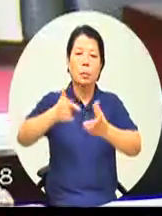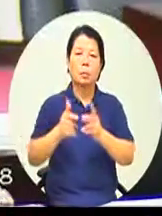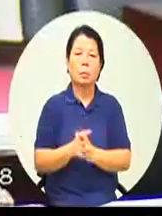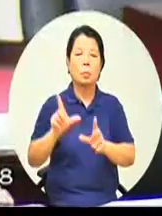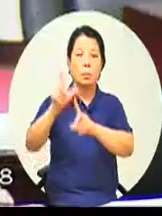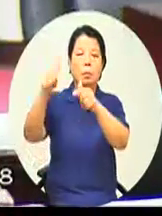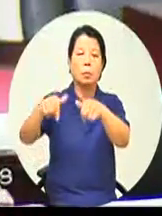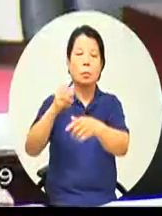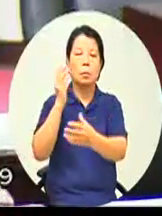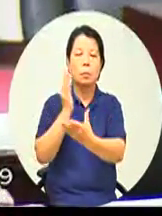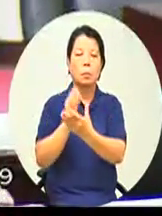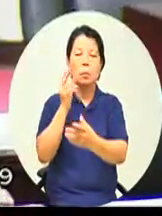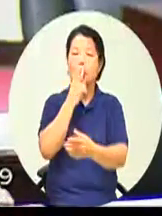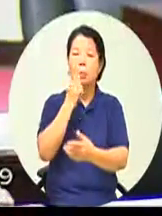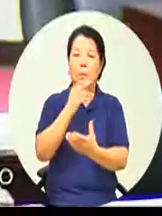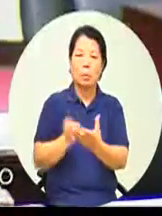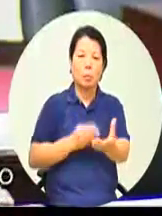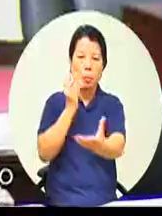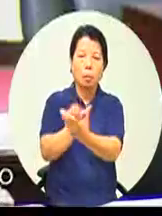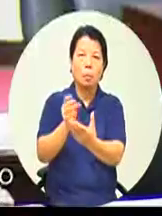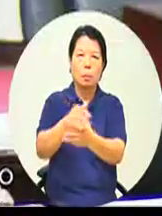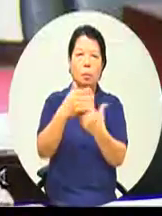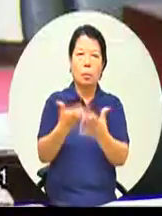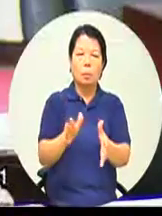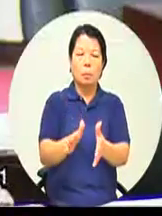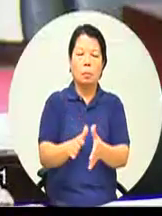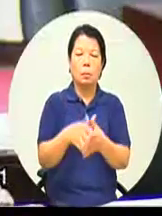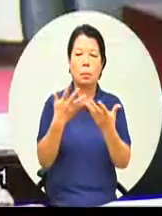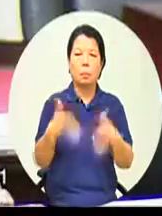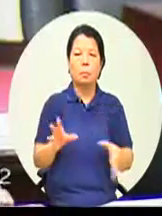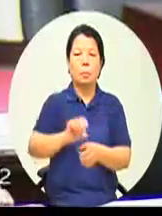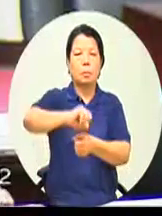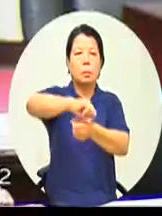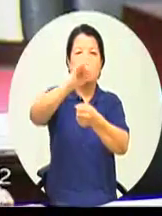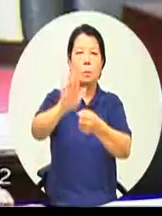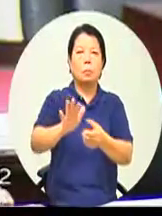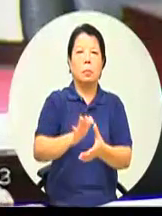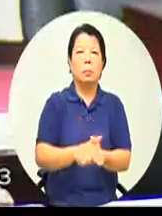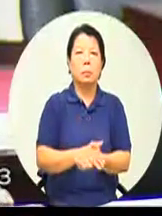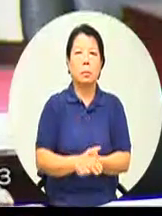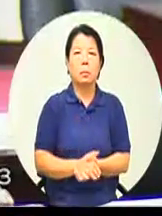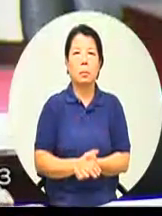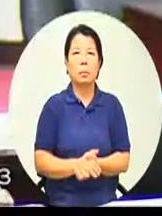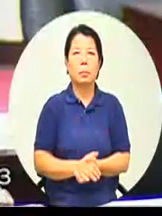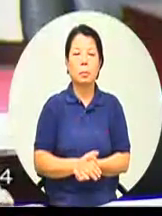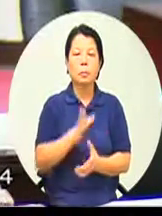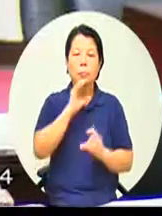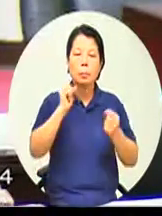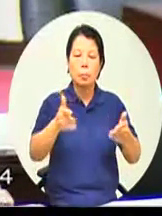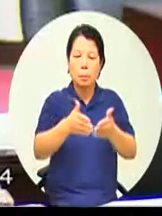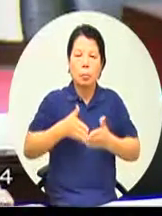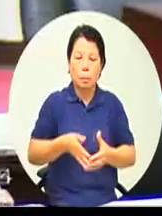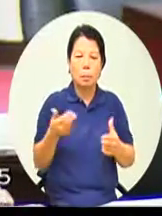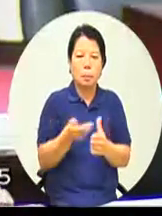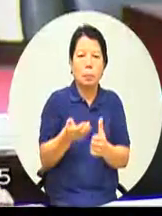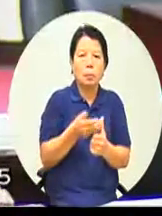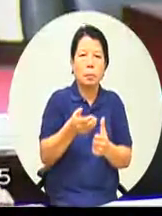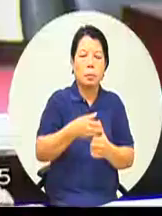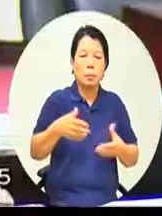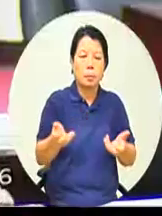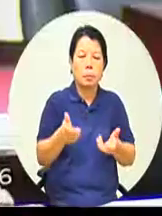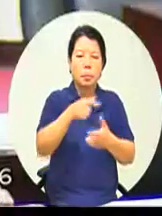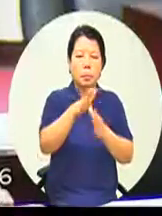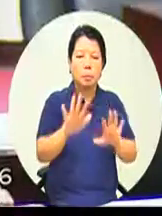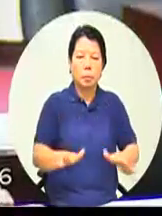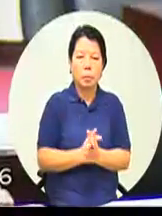南亚的投资，好，有越来越多的一个倾向的时候，我们是不是也要培养在从事这方面